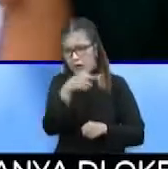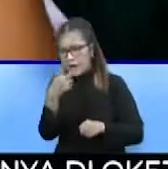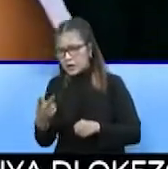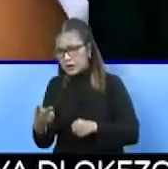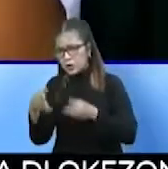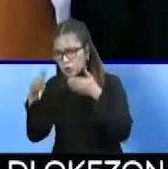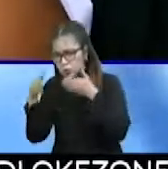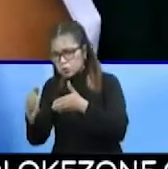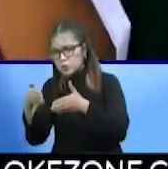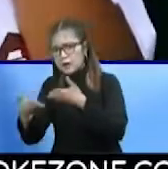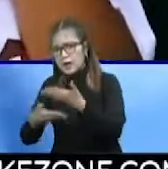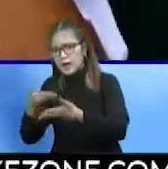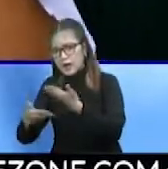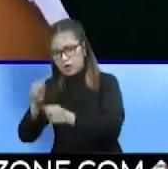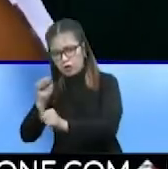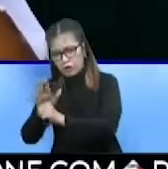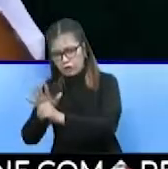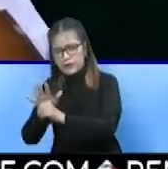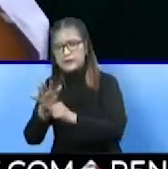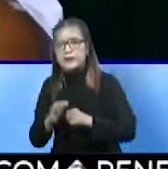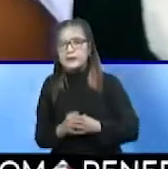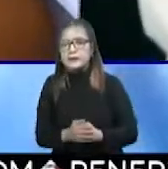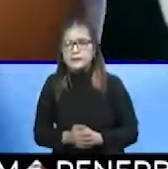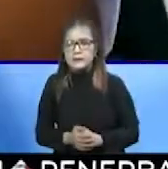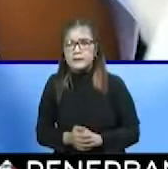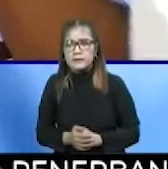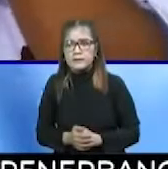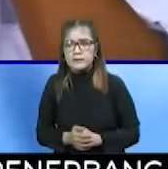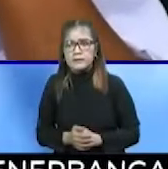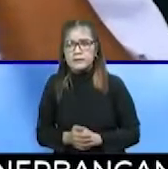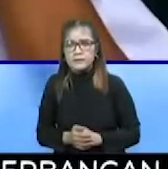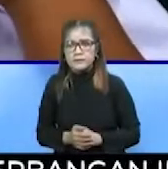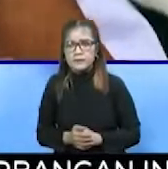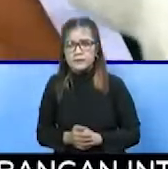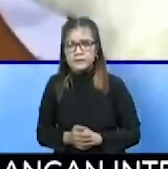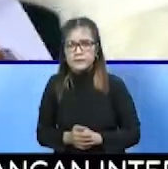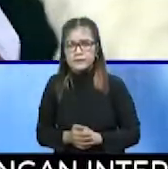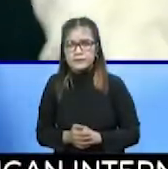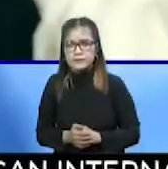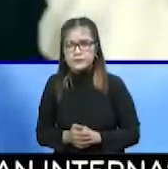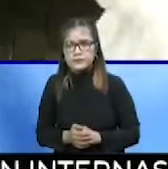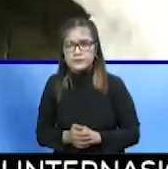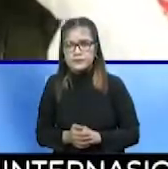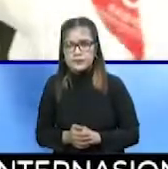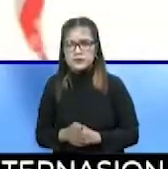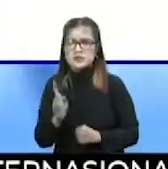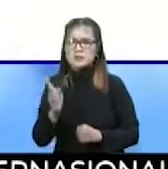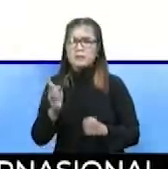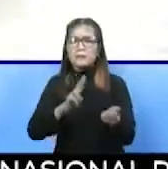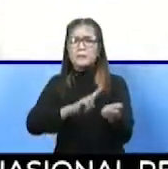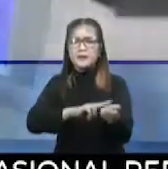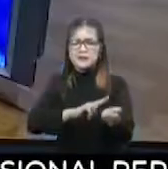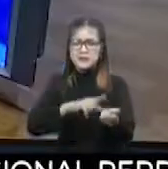untuk pelayanan COVID. Karena memang sepertinya ada kecenderungan pasien dari hari ke hari terus meningkat.